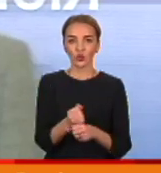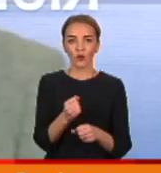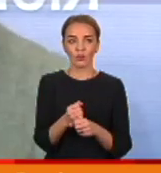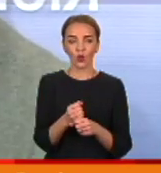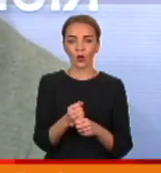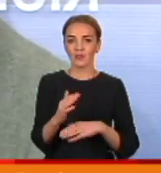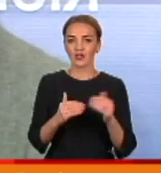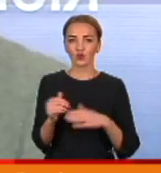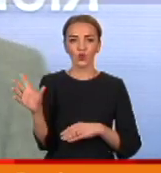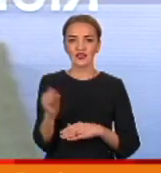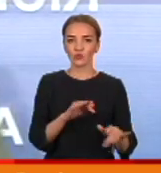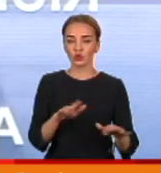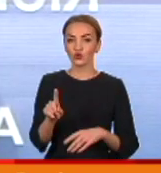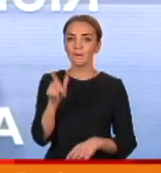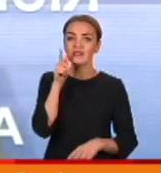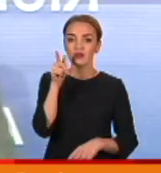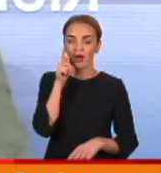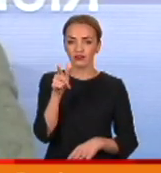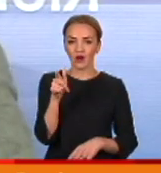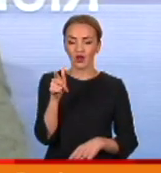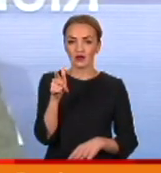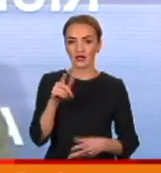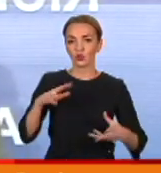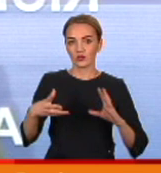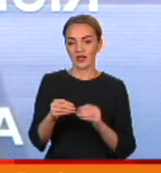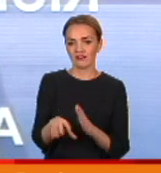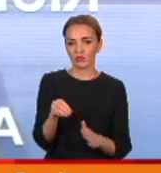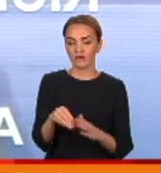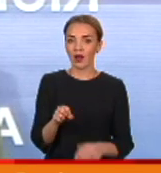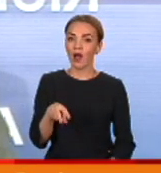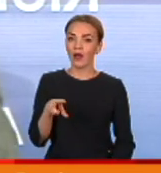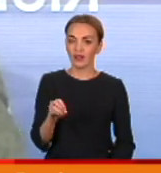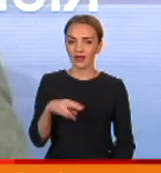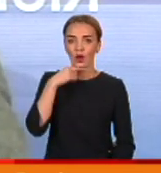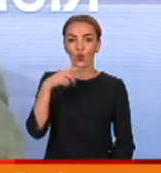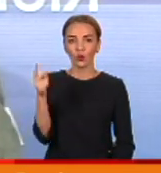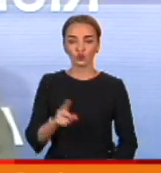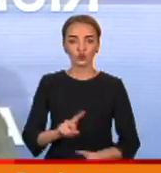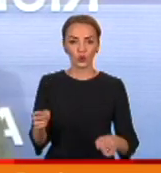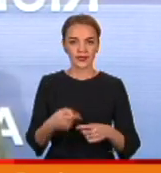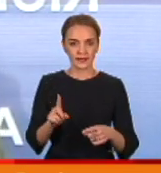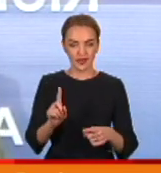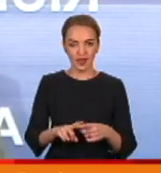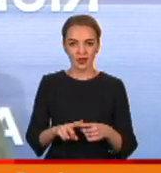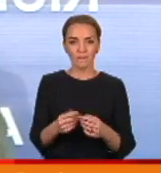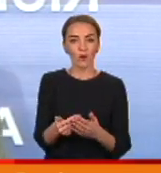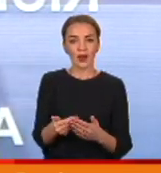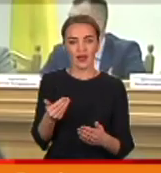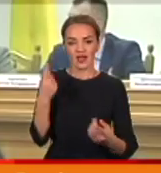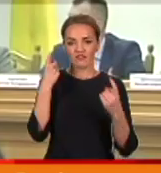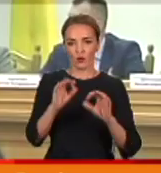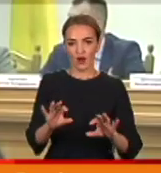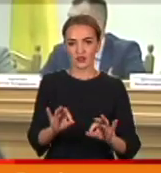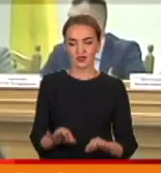всі процедури для того, щоб післязавтра встановити результати виборів. Але наголошую на тому, що це попередня